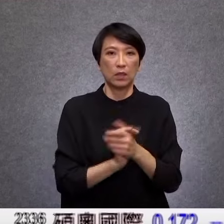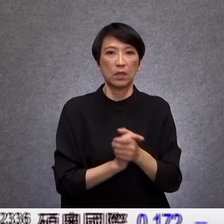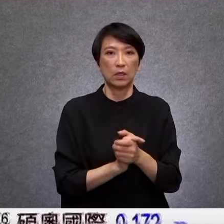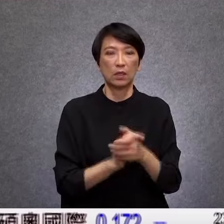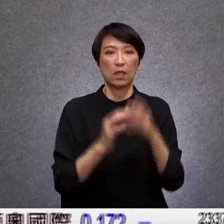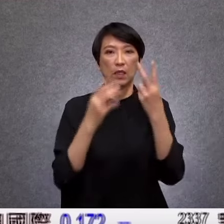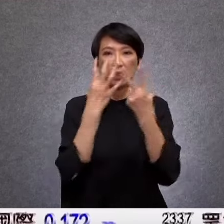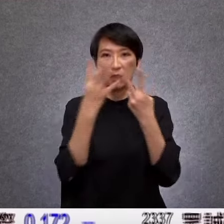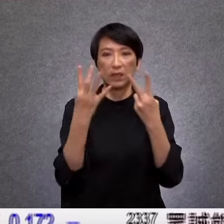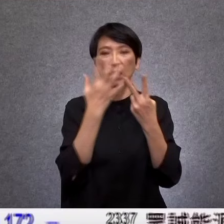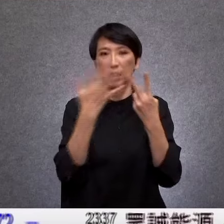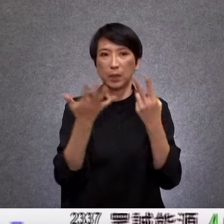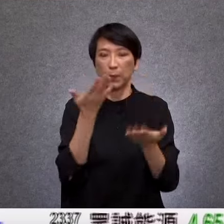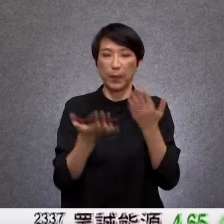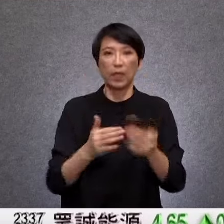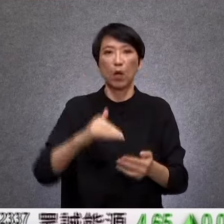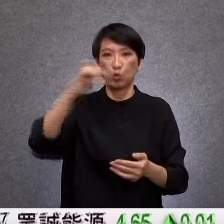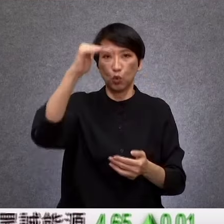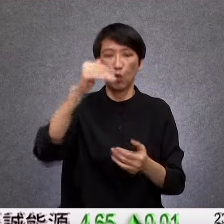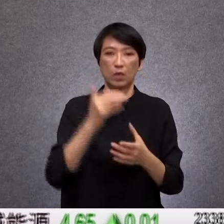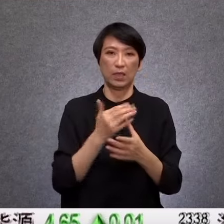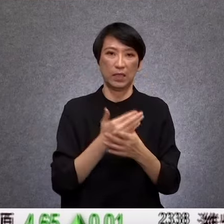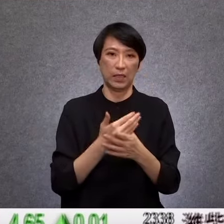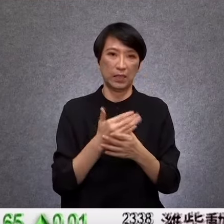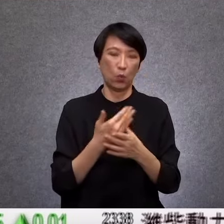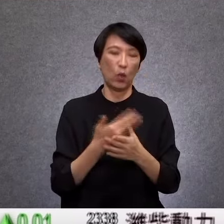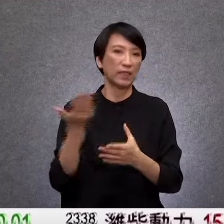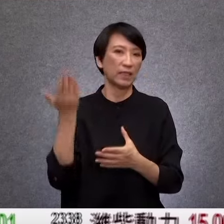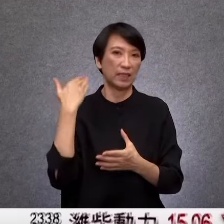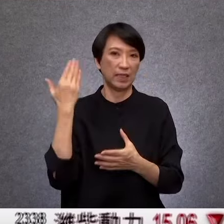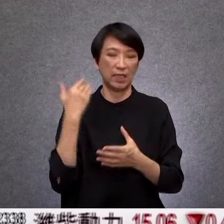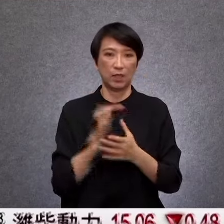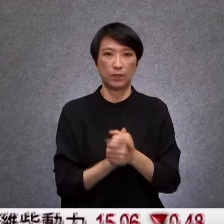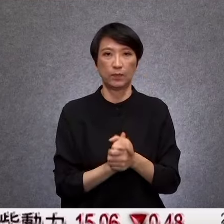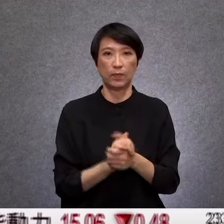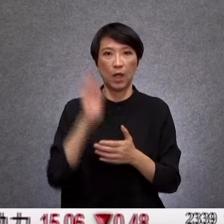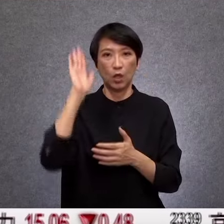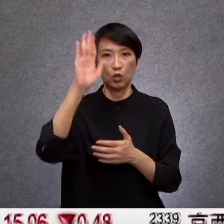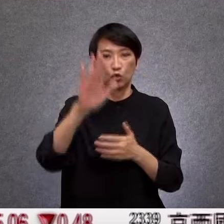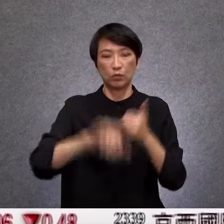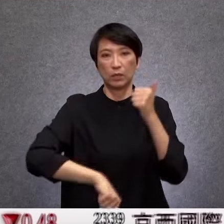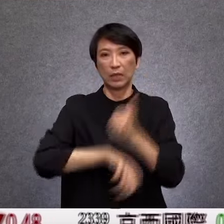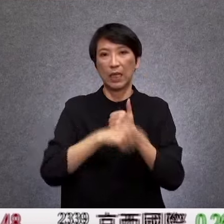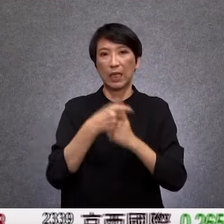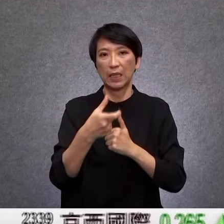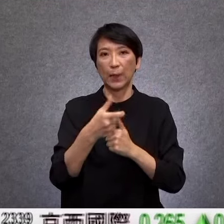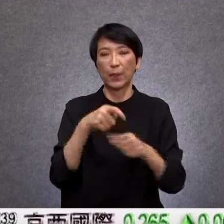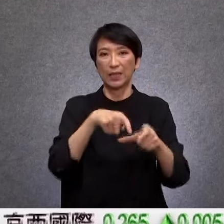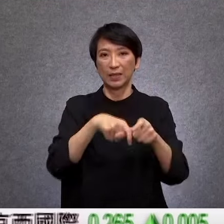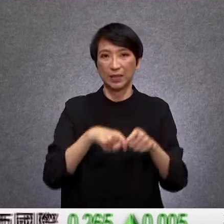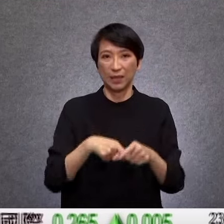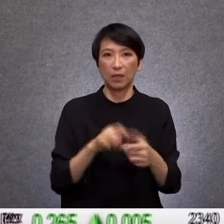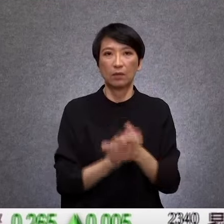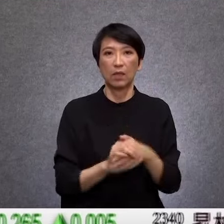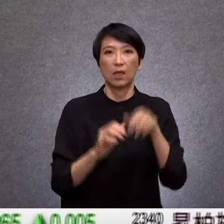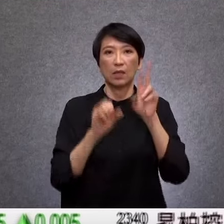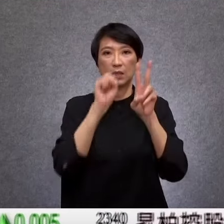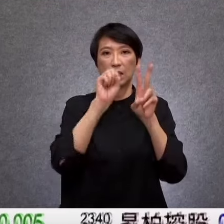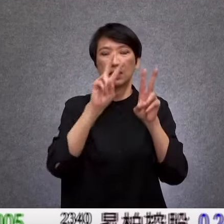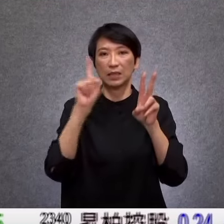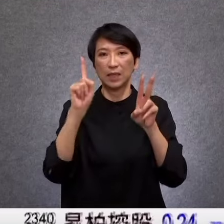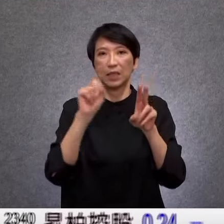投資收益咧喺2024、2025年度比較高咧，係因為我哋將之前喺未來基金